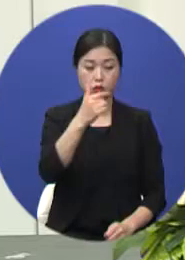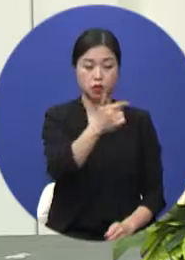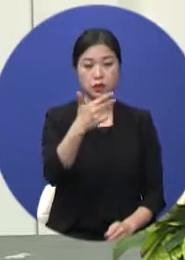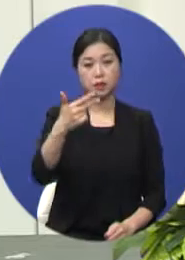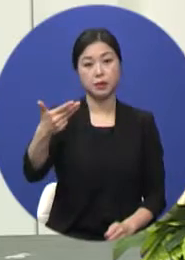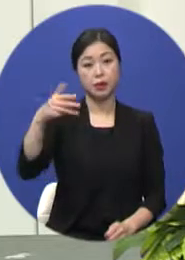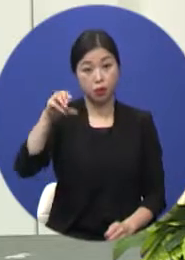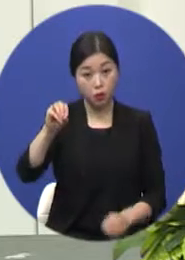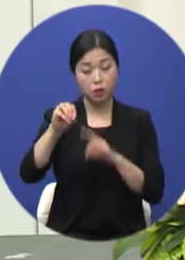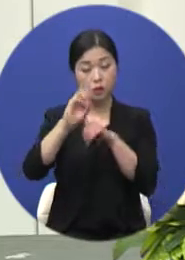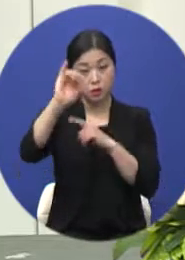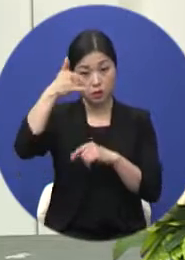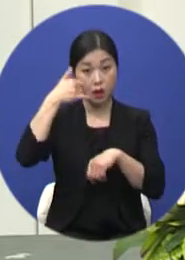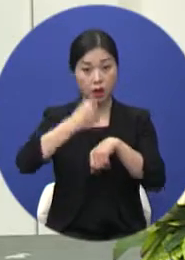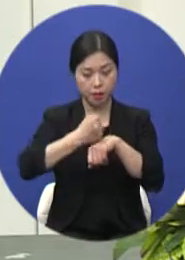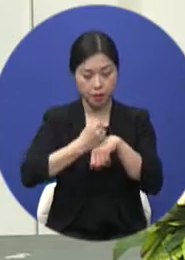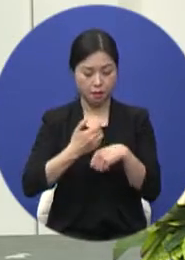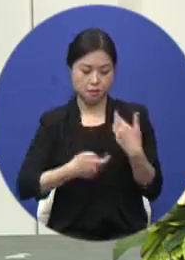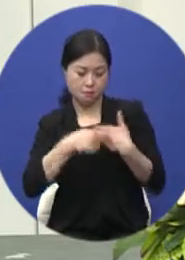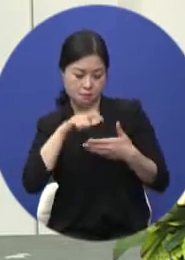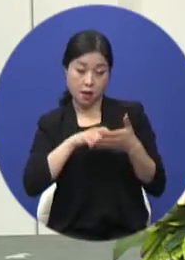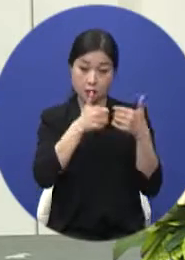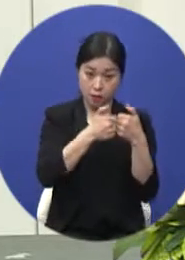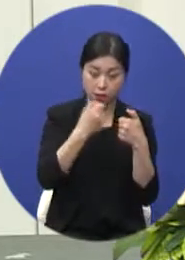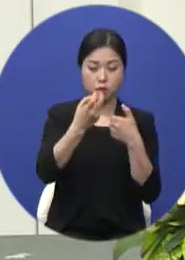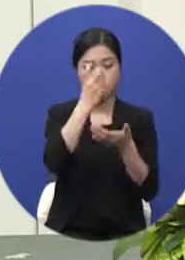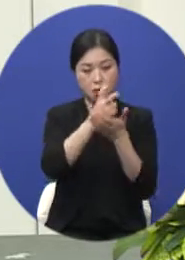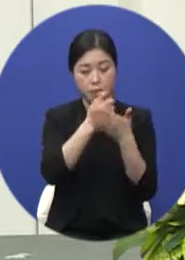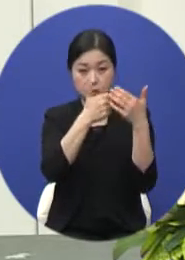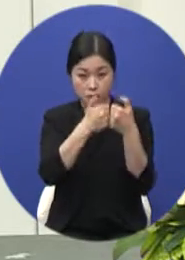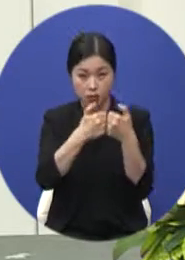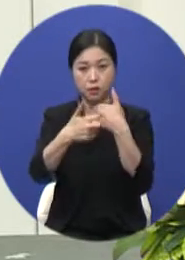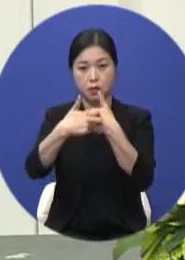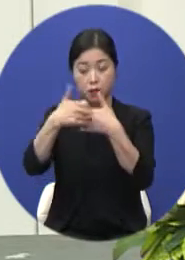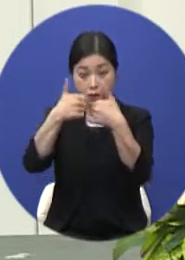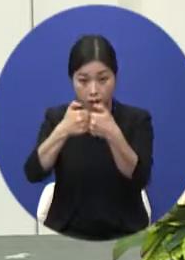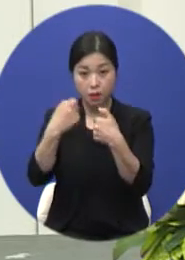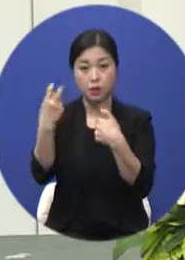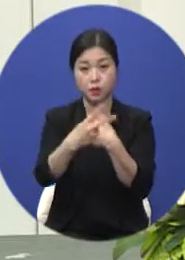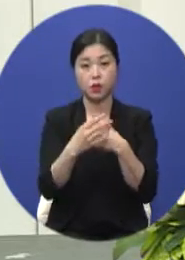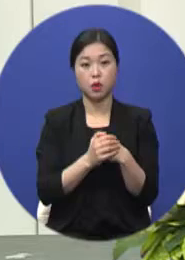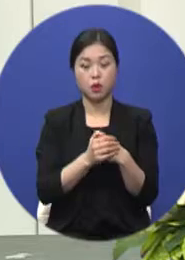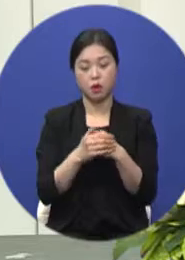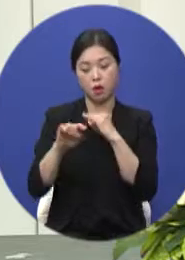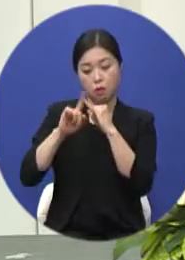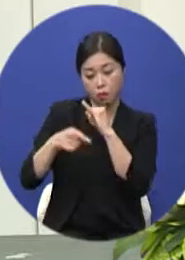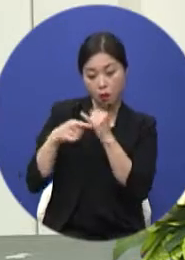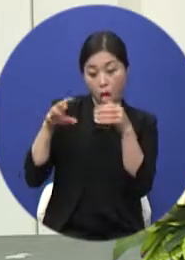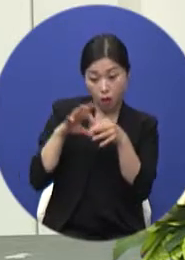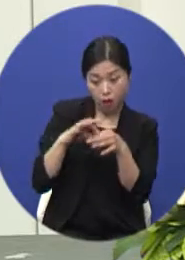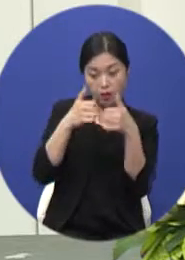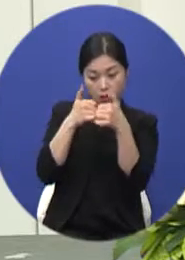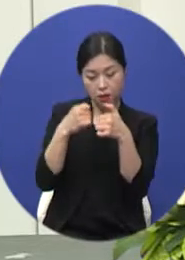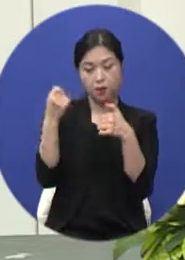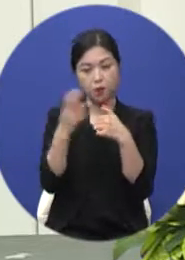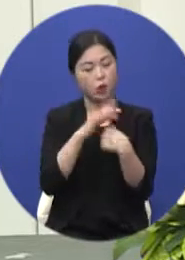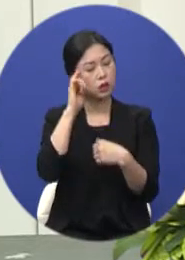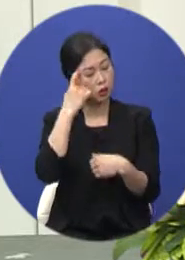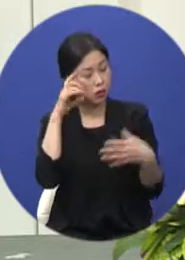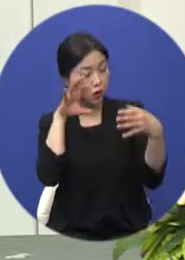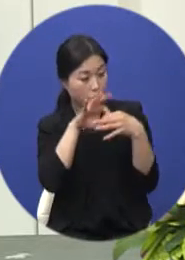060-600-6780 전화 주시면 뭐 심리 상담, 법률 상담, 의학 상담, 또 이렇게 산부인과 상담, 또 정신과